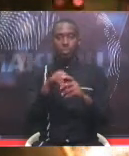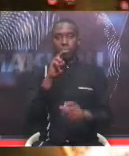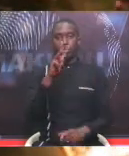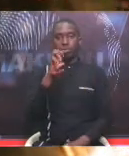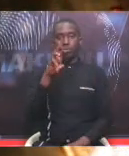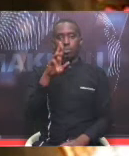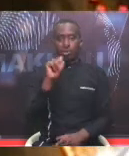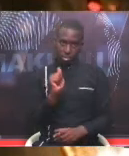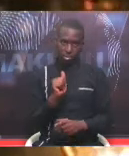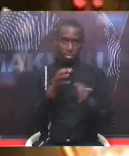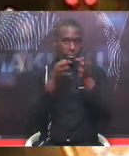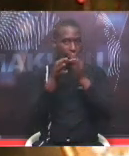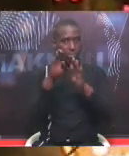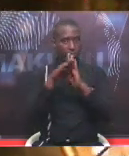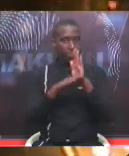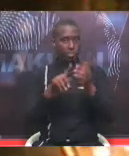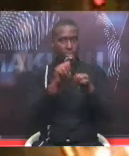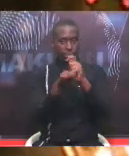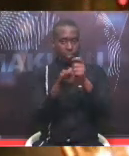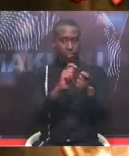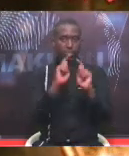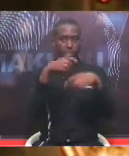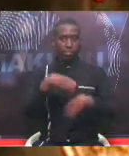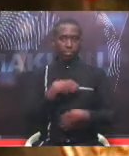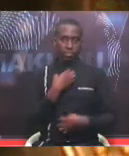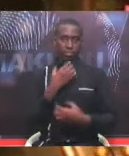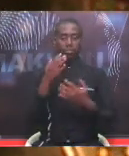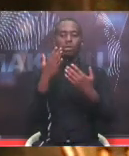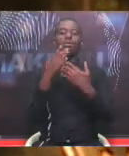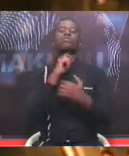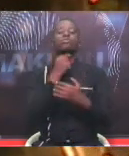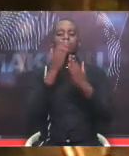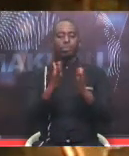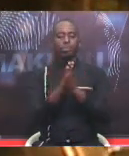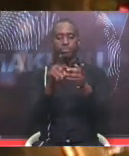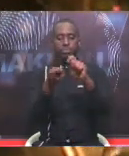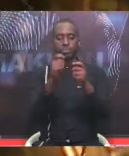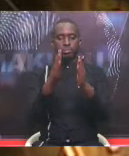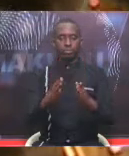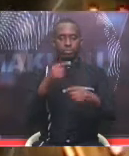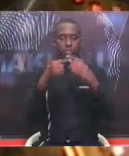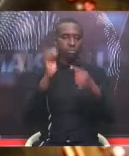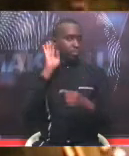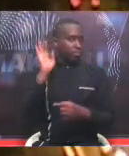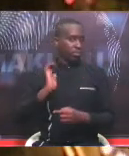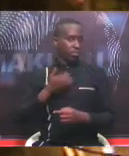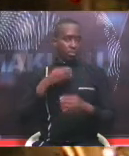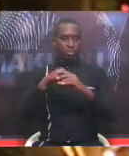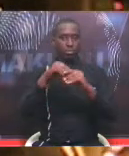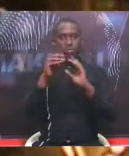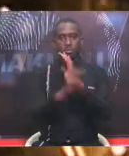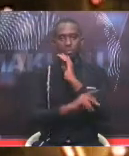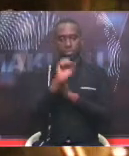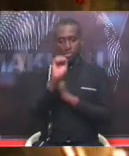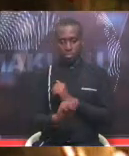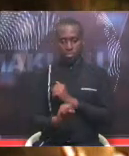Uwera Gakwaya asobanura gahunda yavuguruwe yo gusura imfungwa n'abagororwa ku magereza tugikomeje n'amakuru yacu twerekeze mu ntara y'amajyepfo muri